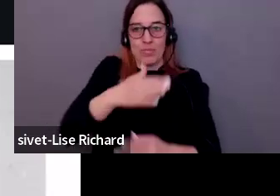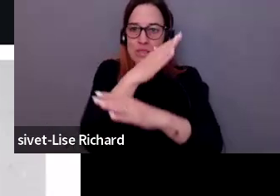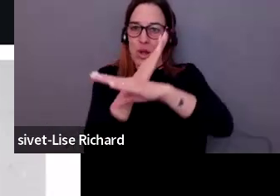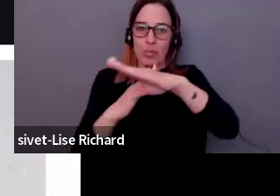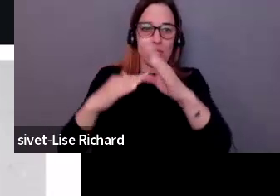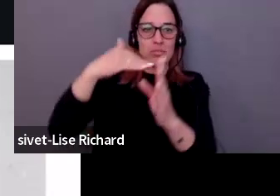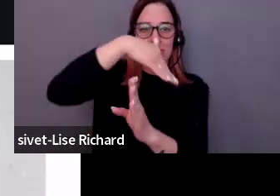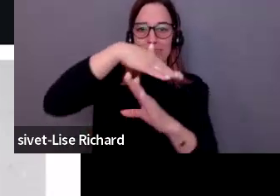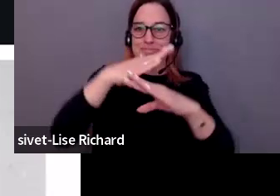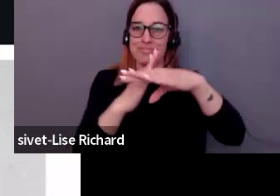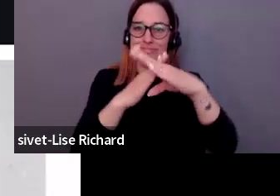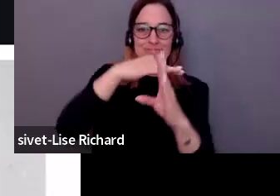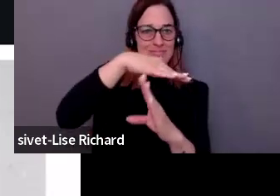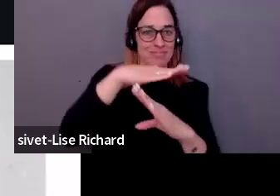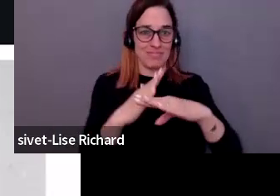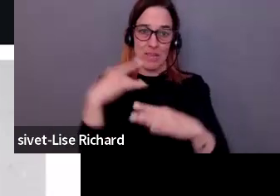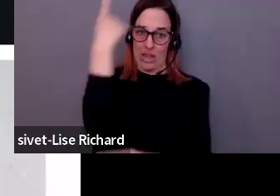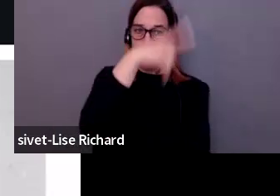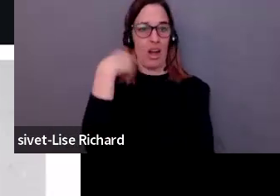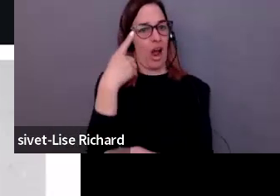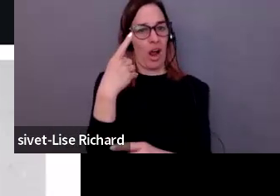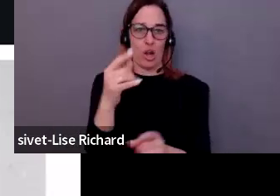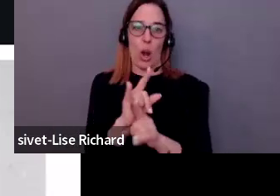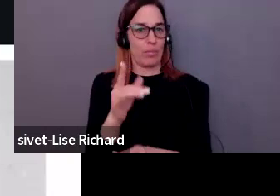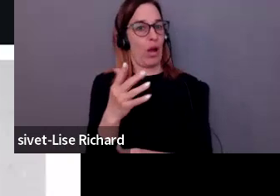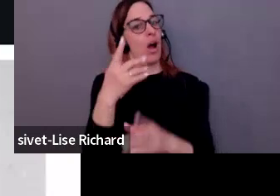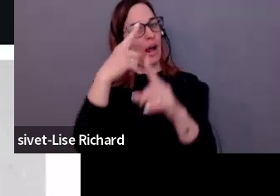tromper l'œil puis on donne l'effet d'un X.